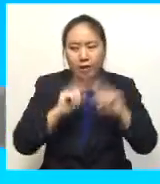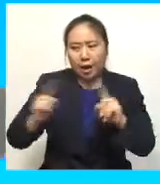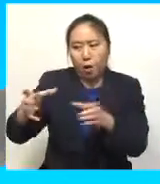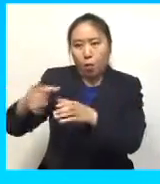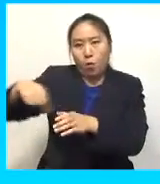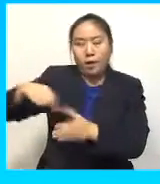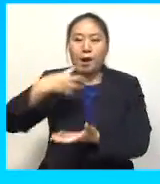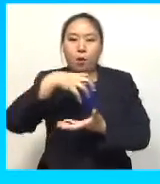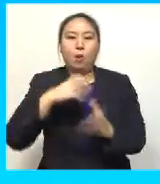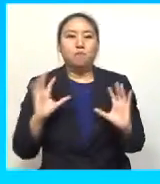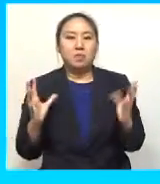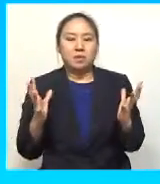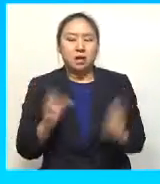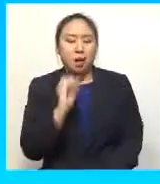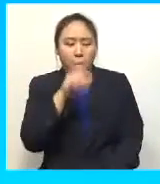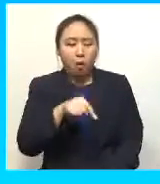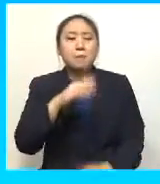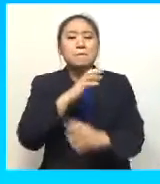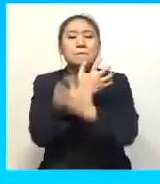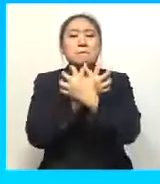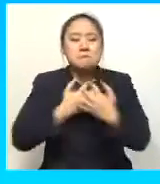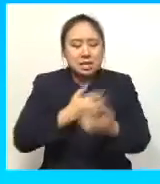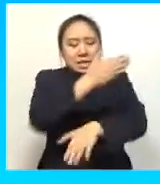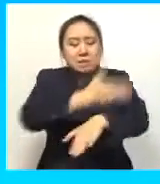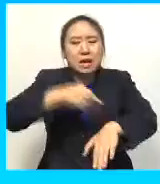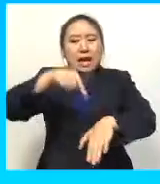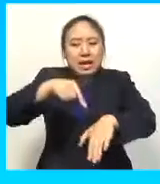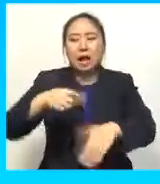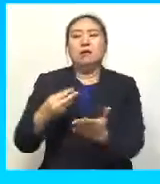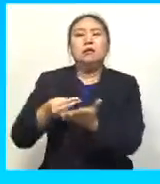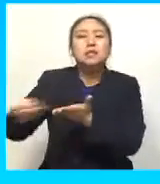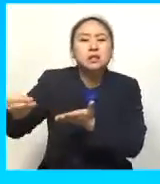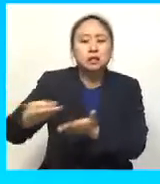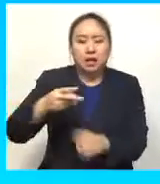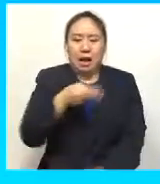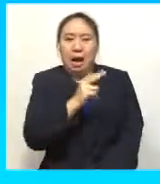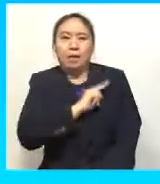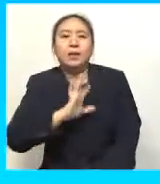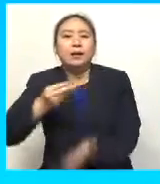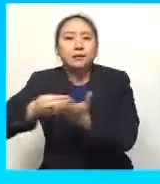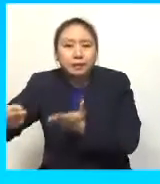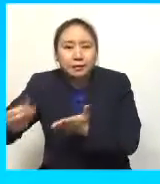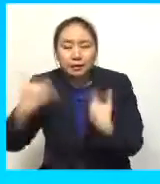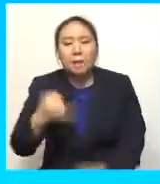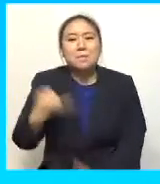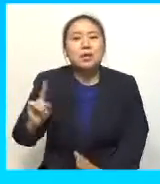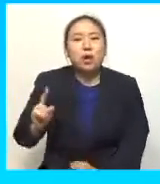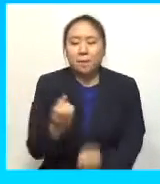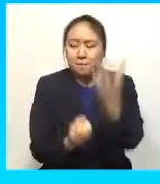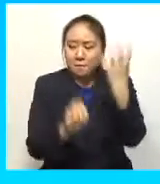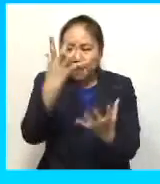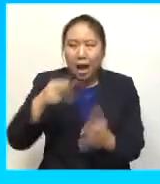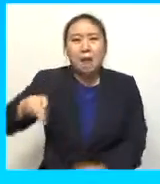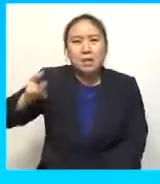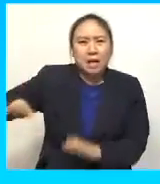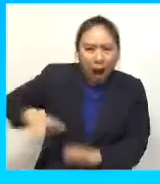ให้ข้อมูลใดๆแล้วก็อ้างว่าซื้ออุ้งตีนหมีขอมาจากข้างนอกแล้วก็ยังมีความผิดทั้งเรื่องของการพกปืนเข้าไปในอุทยาน